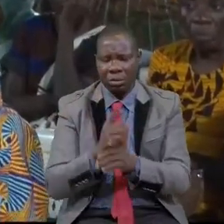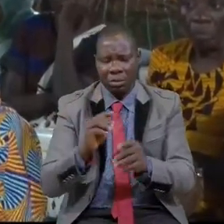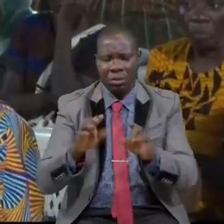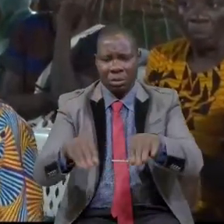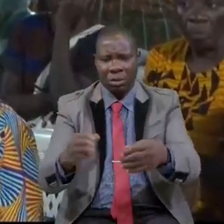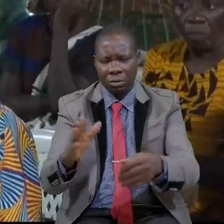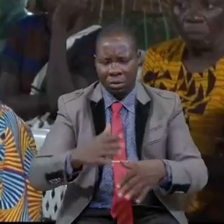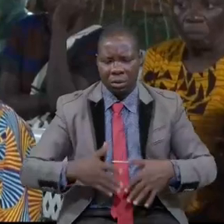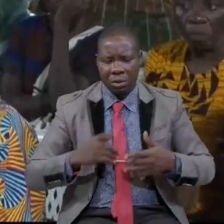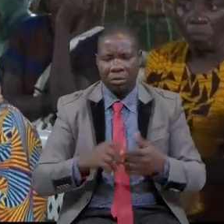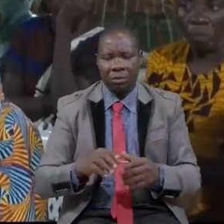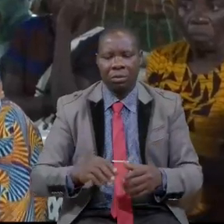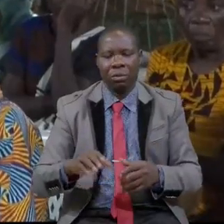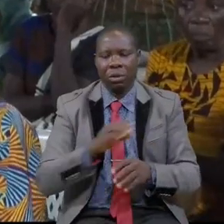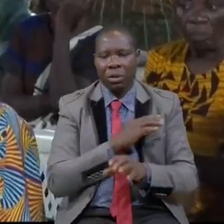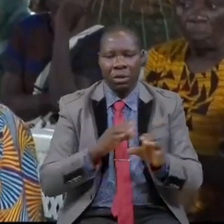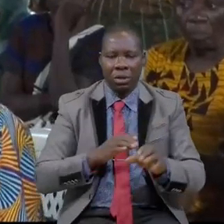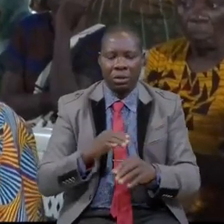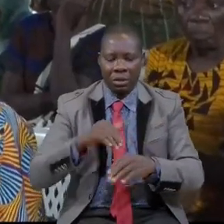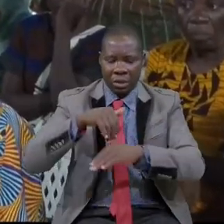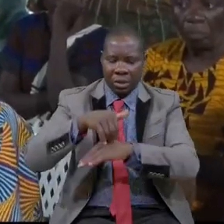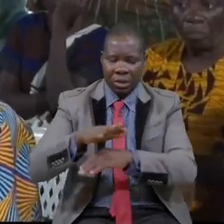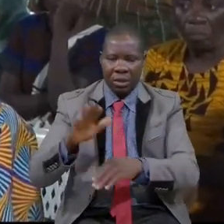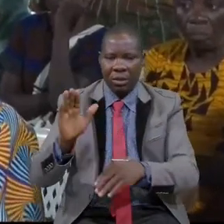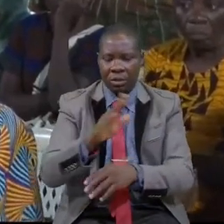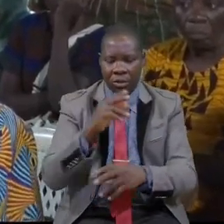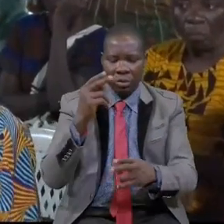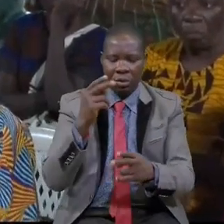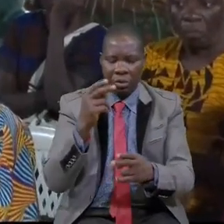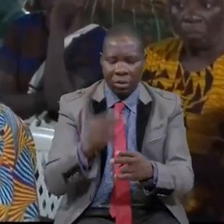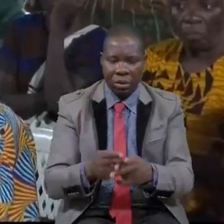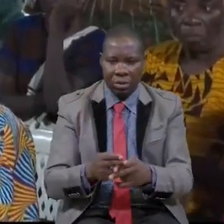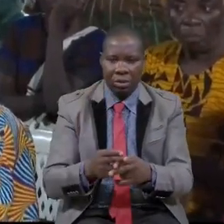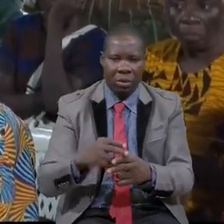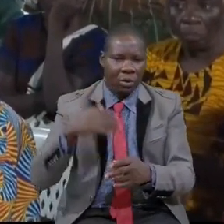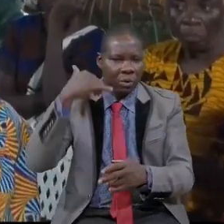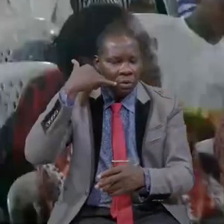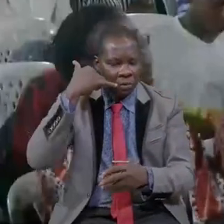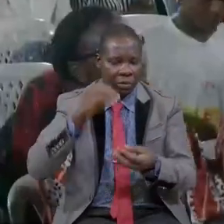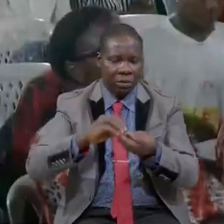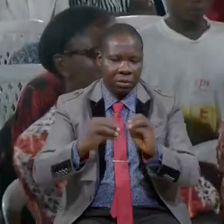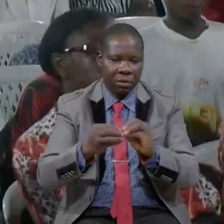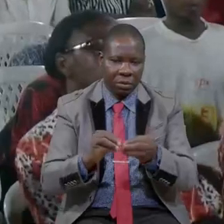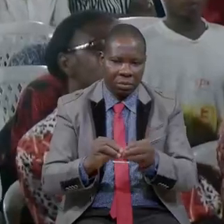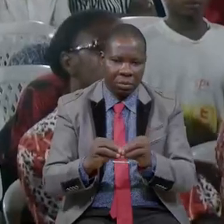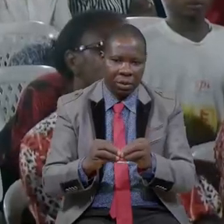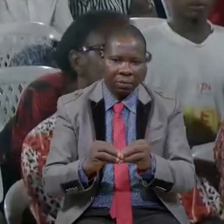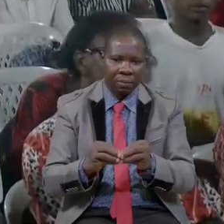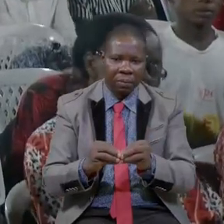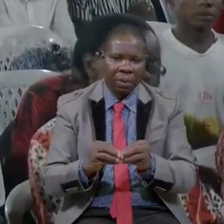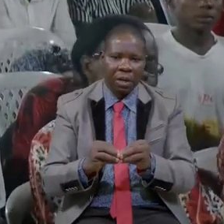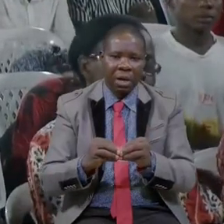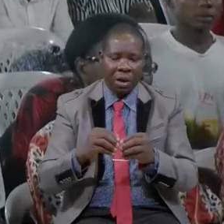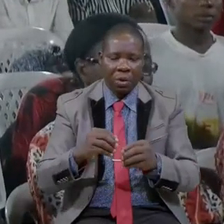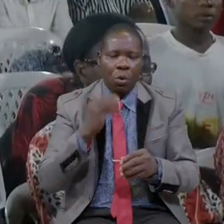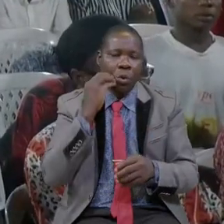numéro de téléphone, votre adresse, par SMS ou par WhatsApp